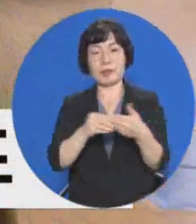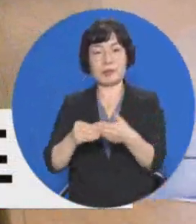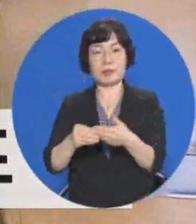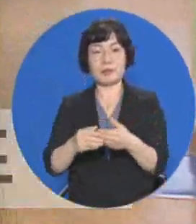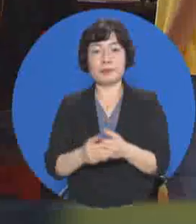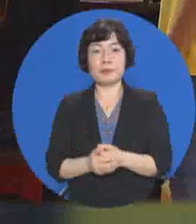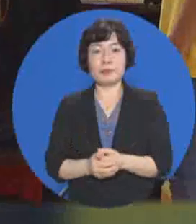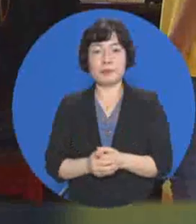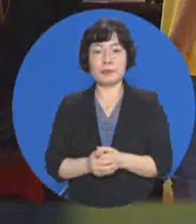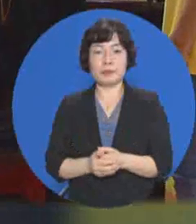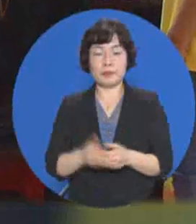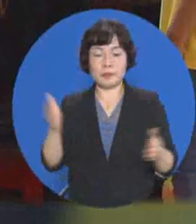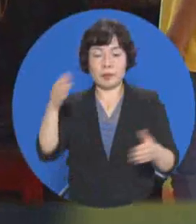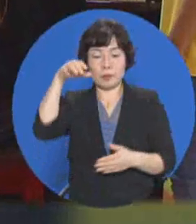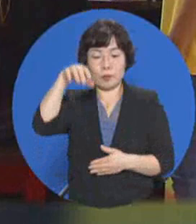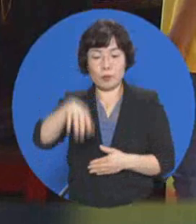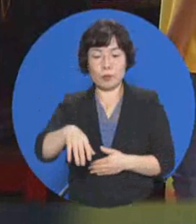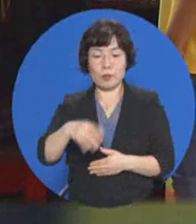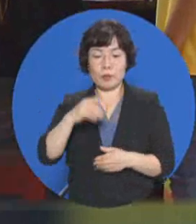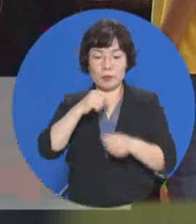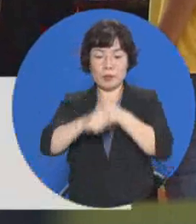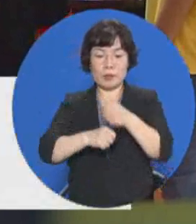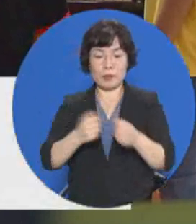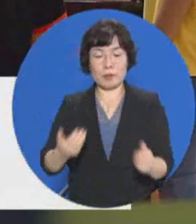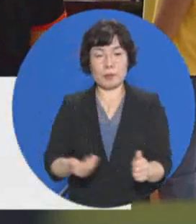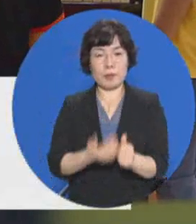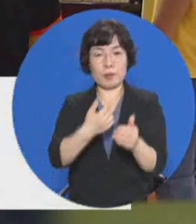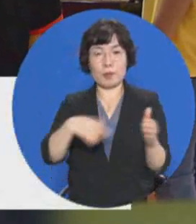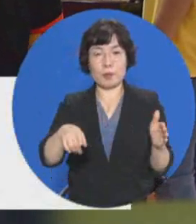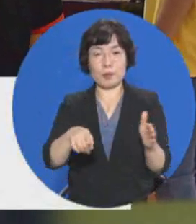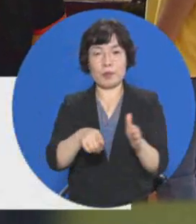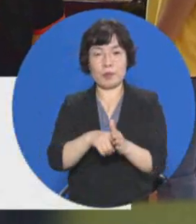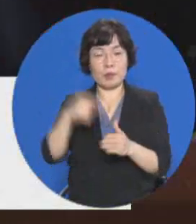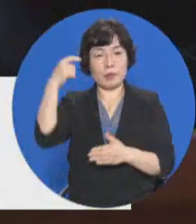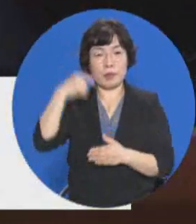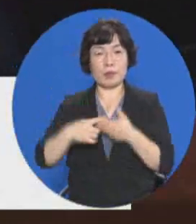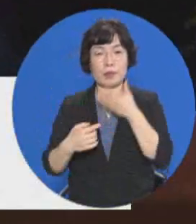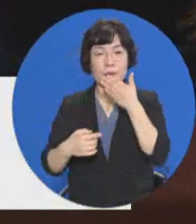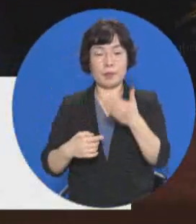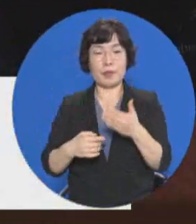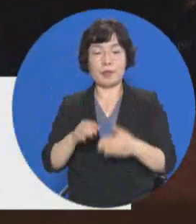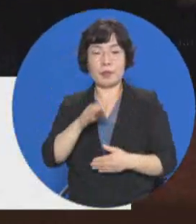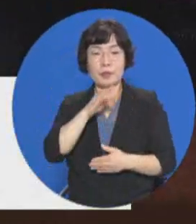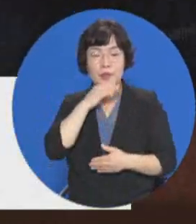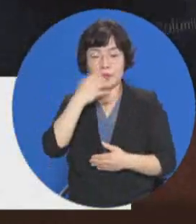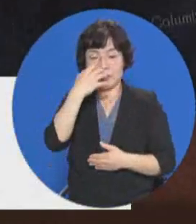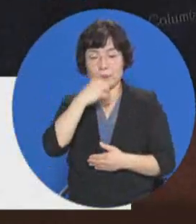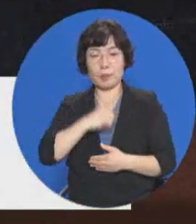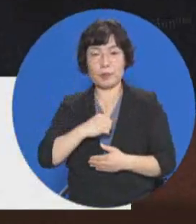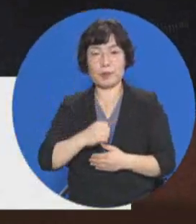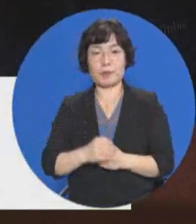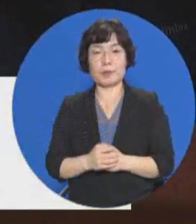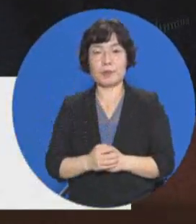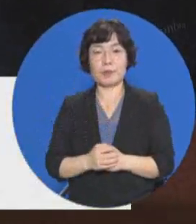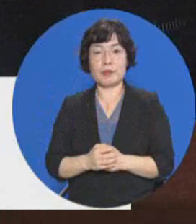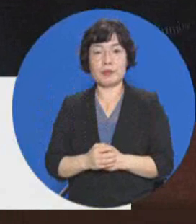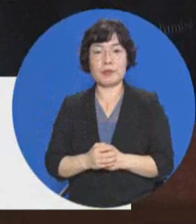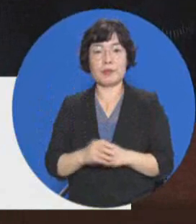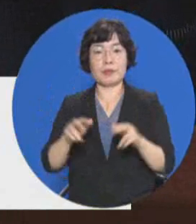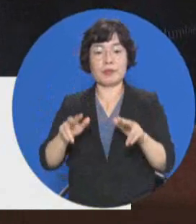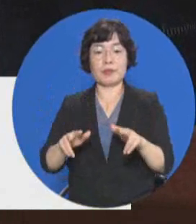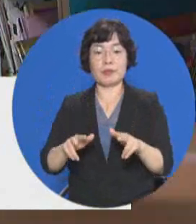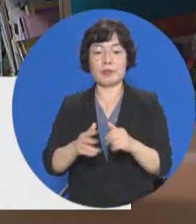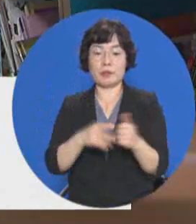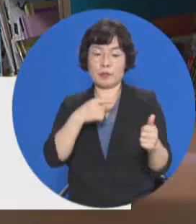있습니다. 학교 공간의 민주시민으로 성장해 나가는 것을 목격할 수 있어서 참 보람찼고요. 이제